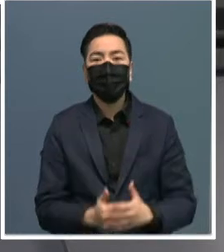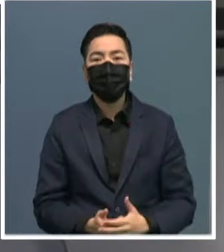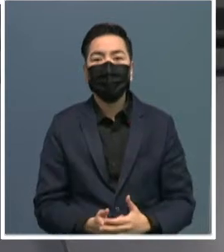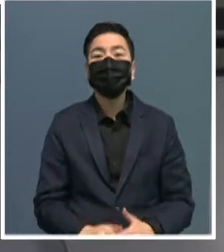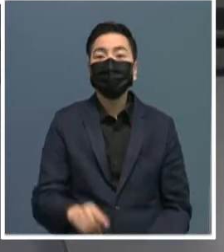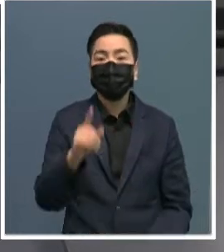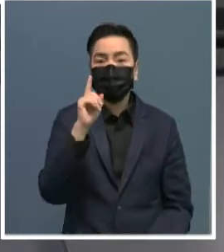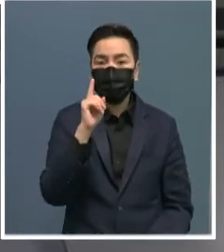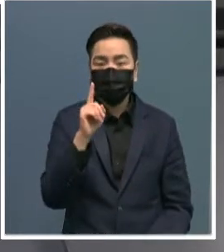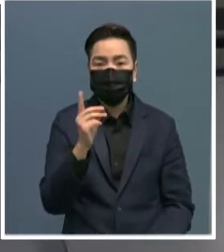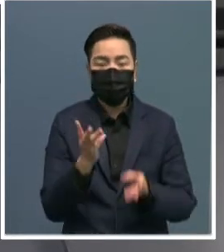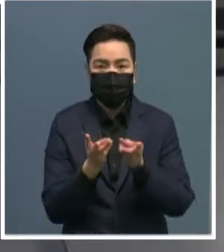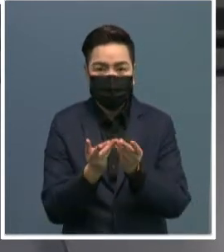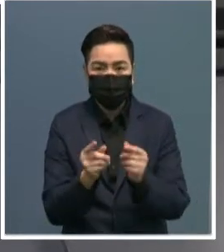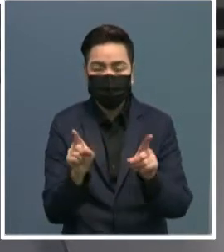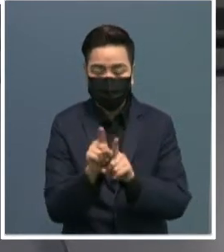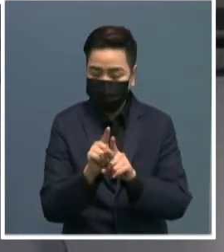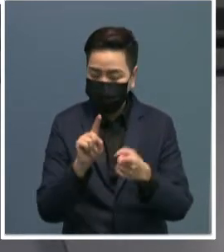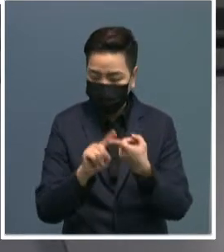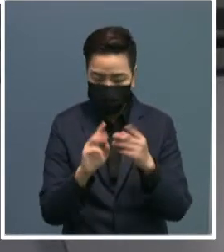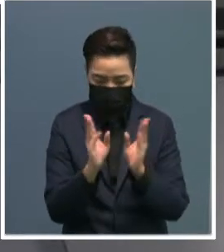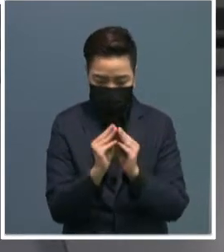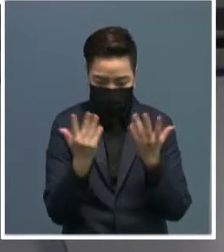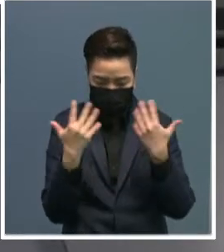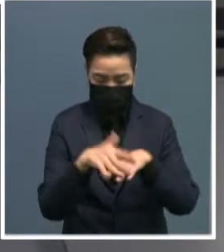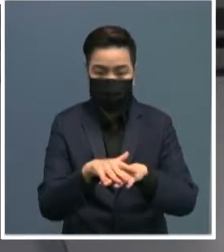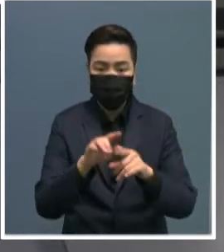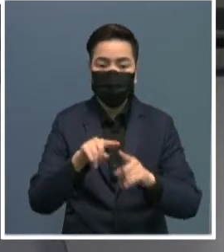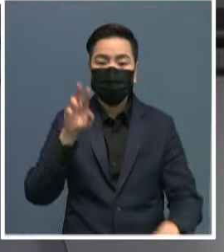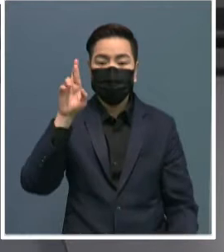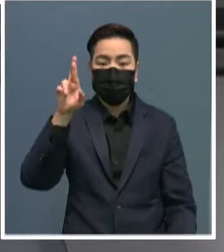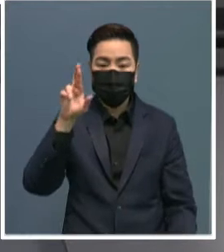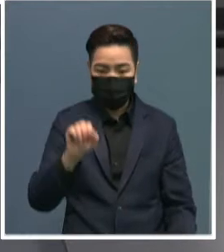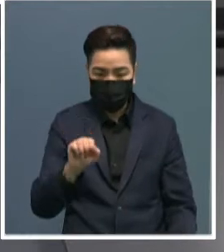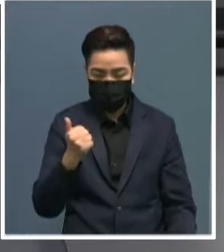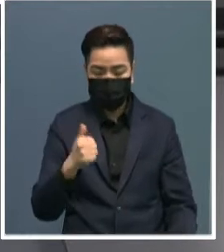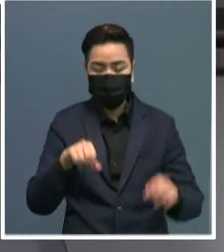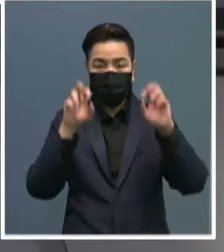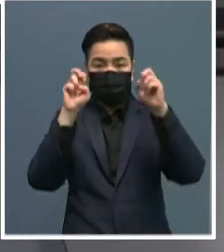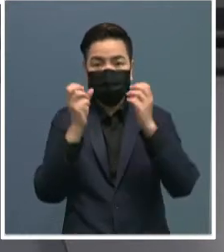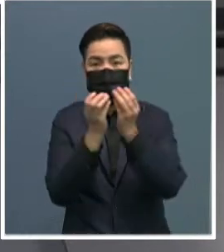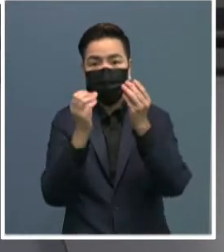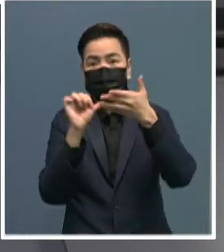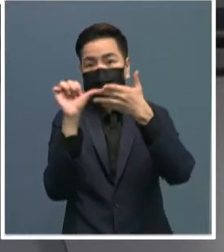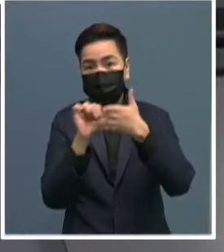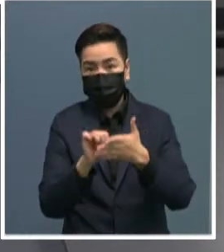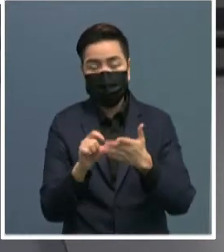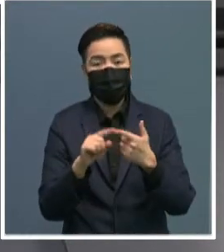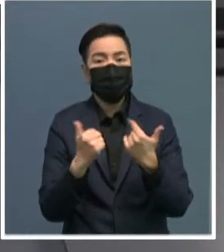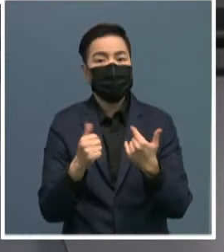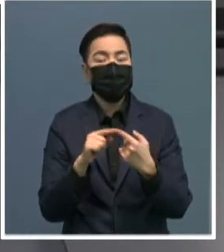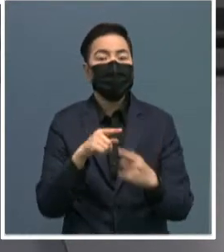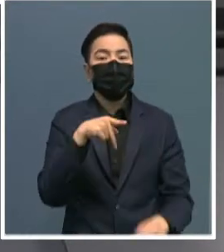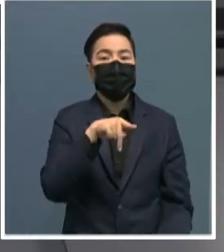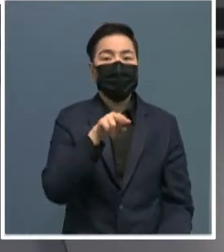เกาะติดเรื่องนึงเข้มข้นในแผลกันค่ะสำหรับการประชุมร่วมกันของรัฐสภานอกจากเรื่องยัตติดร่างแก้ไขรัฐธรรมนูญเรื่อง